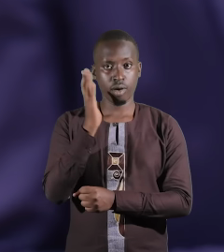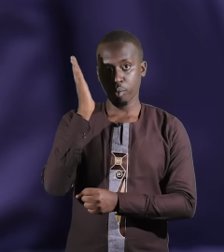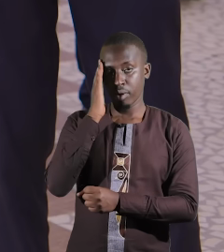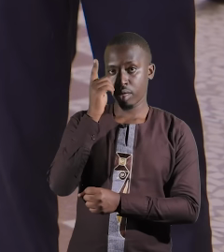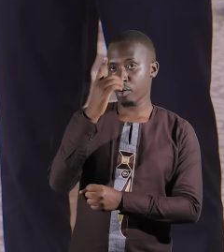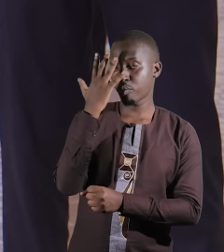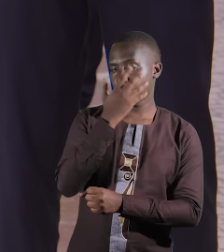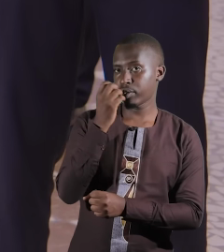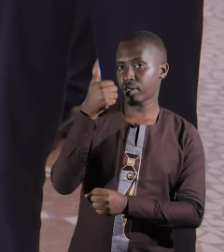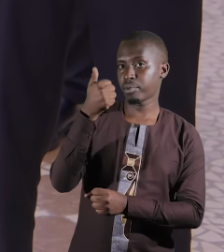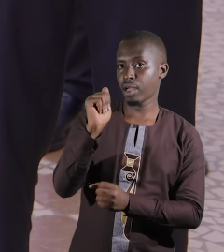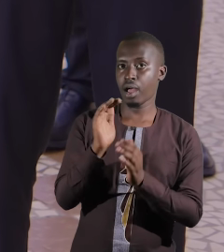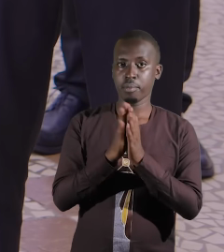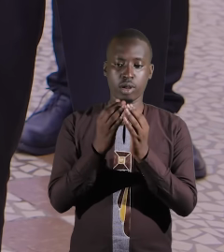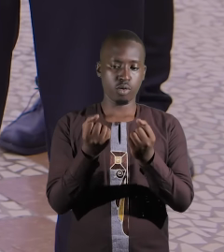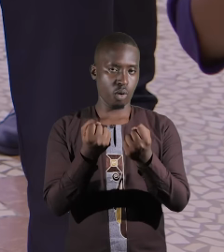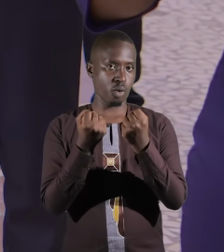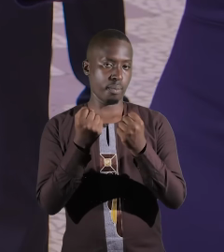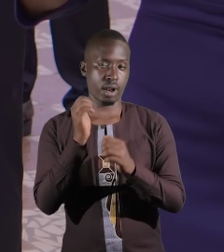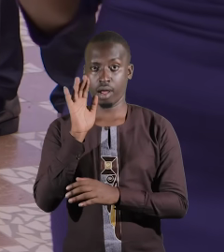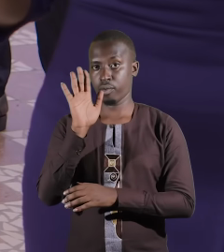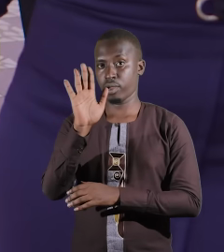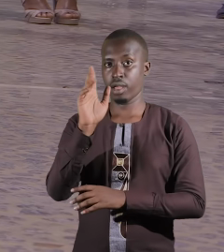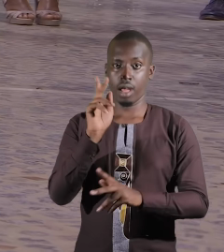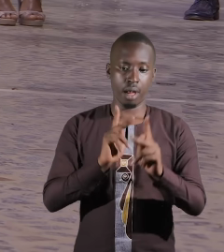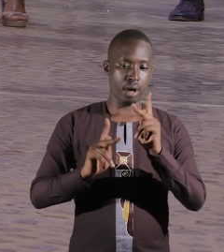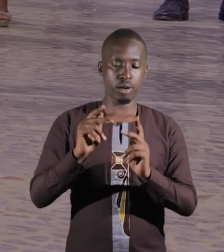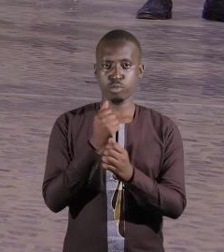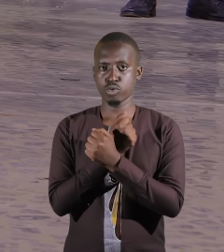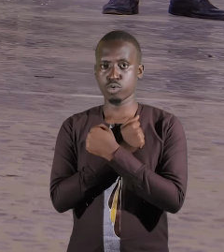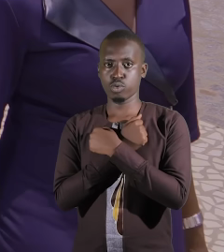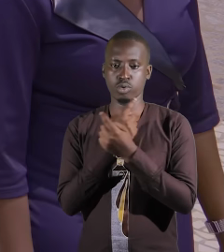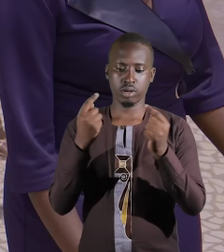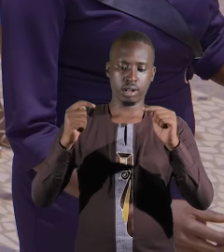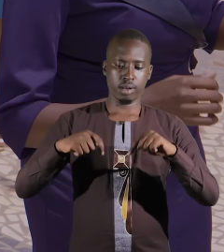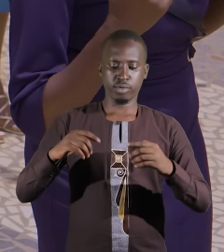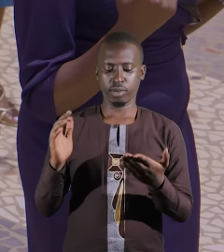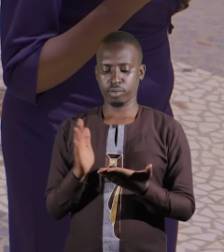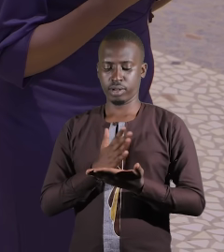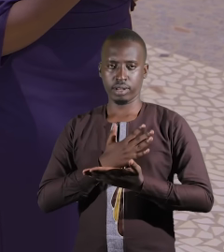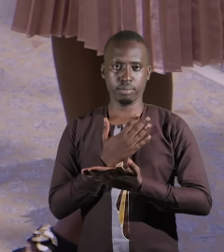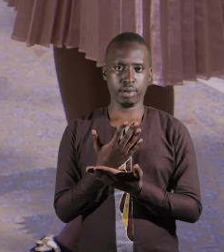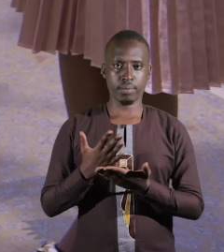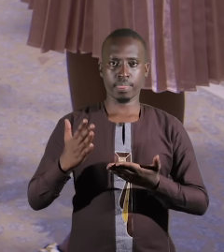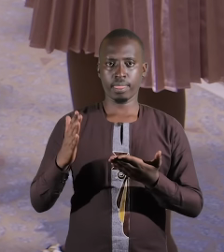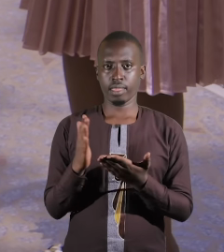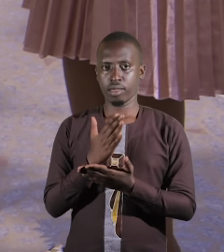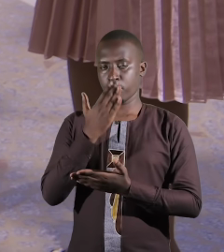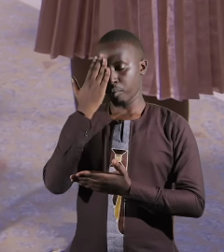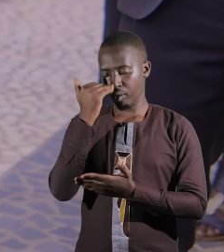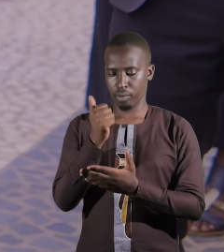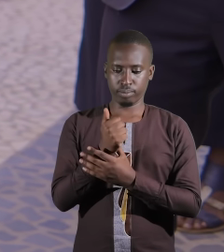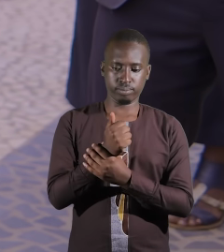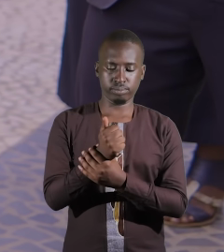ubwo bwiza bwe ndetse no gukomera kwe abamukunda nibaza turirimbe duhamye ko